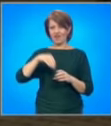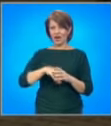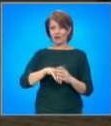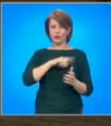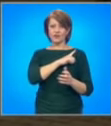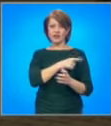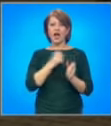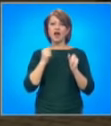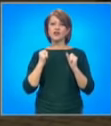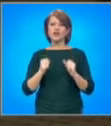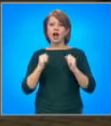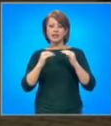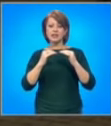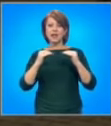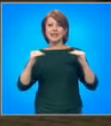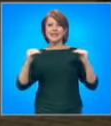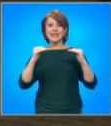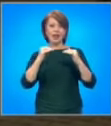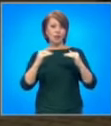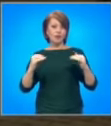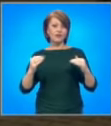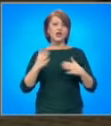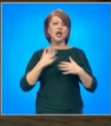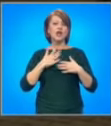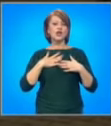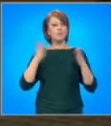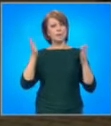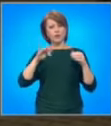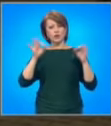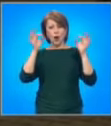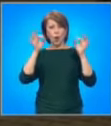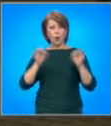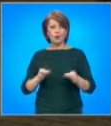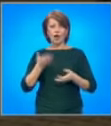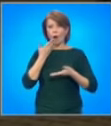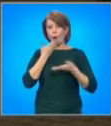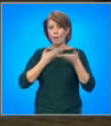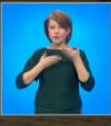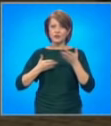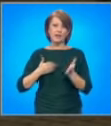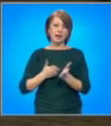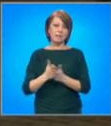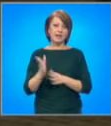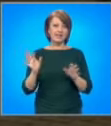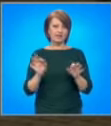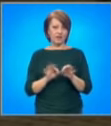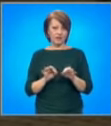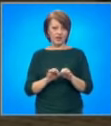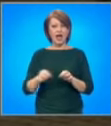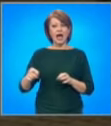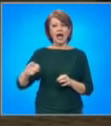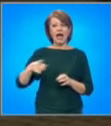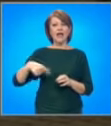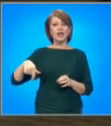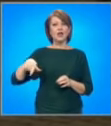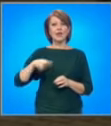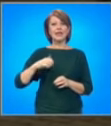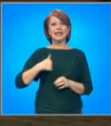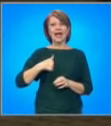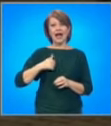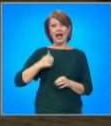изчакват становищата, след което има окончателно обсъждане през февруари. От районната администрация